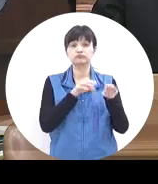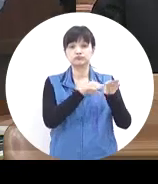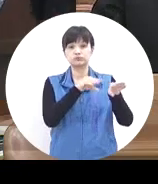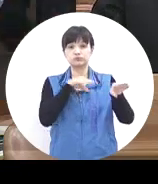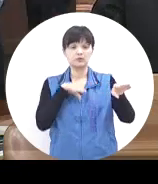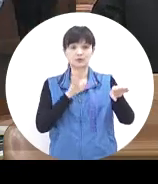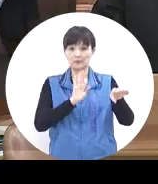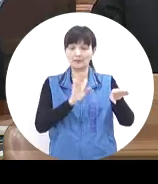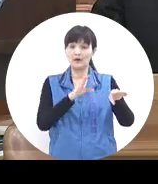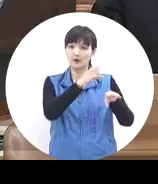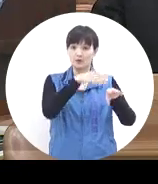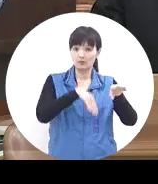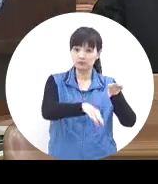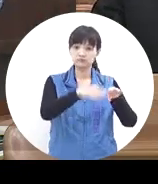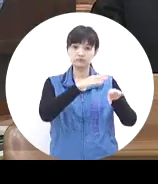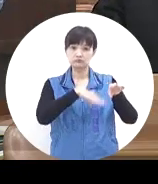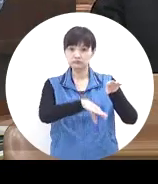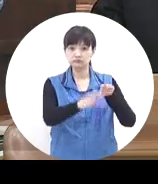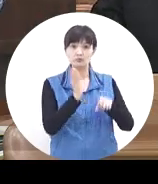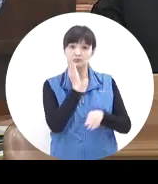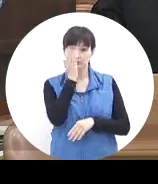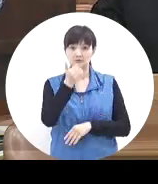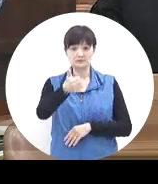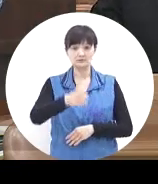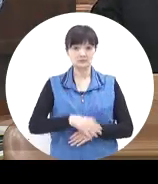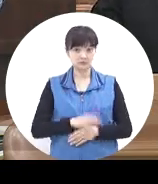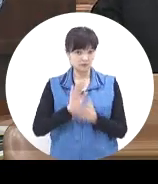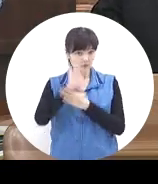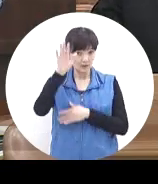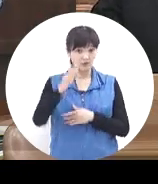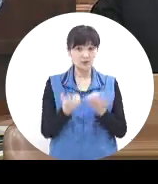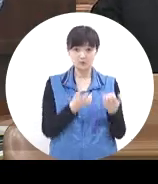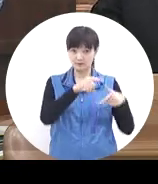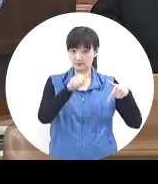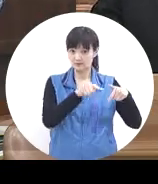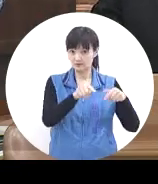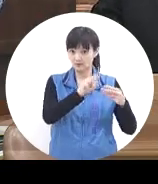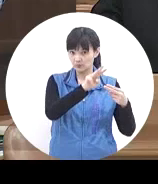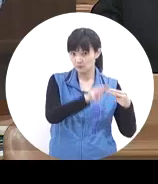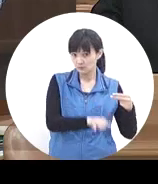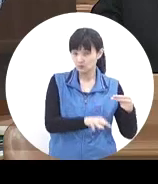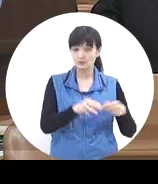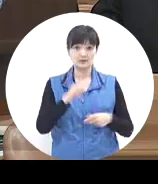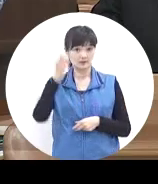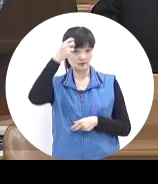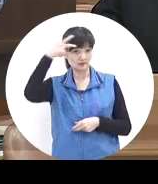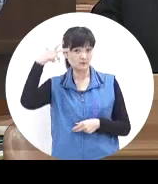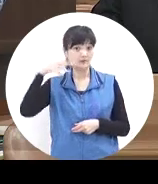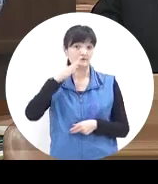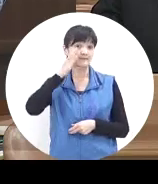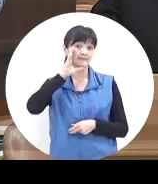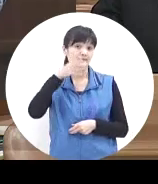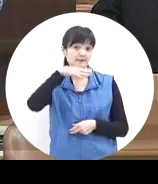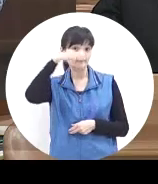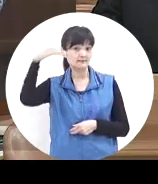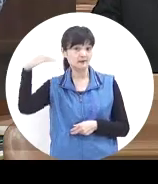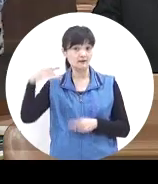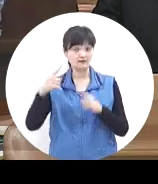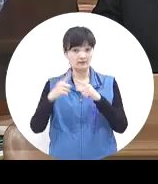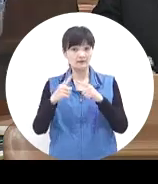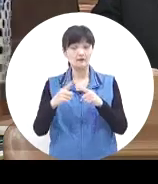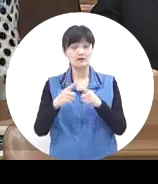市长，我给你报告哈，未来温阿准未来泰新庄泰山的人口，你五股交流